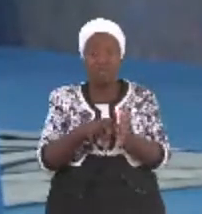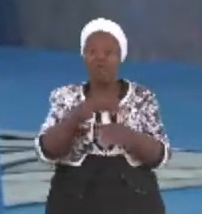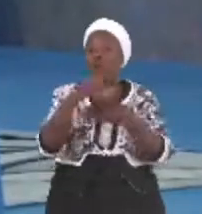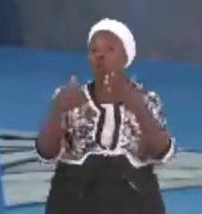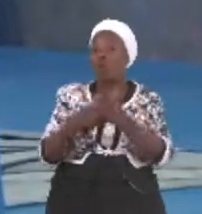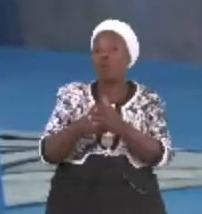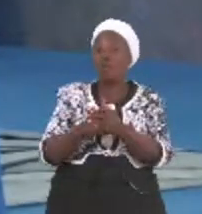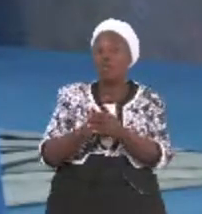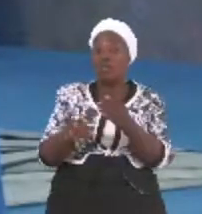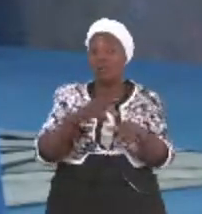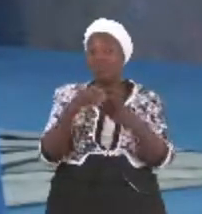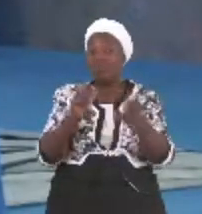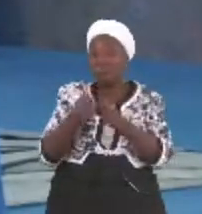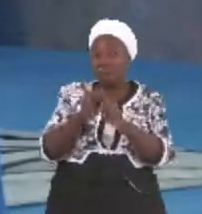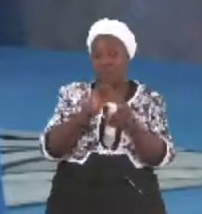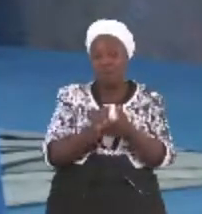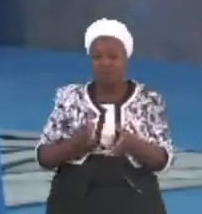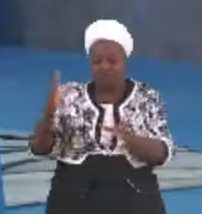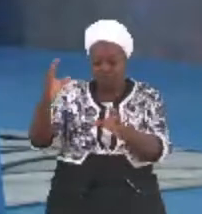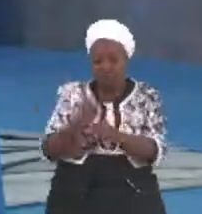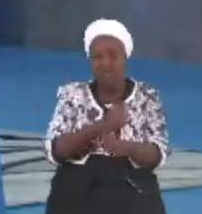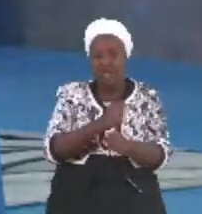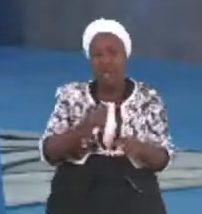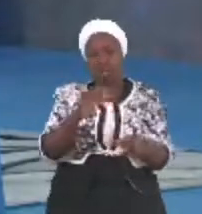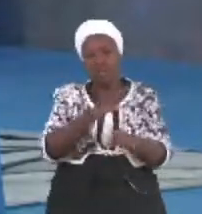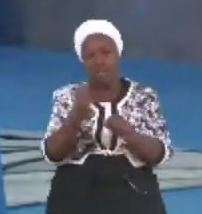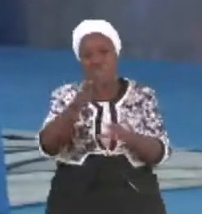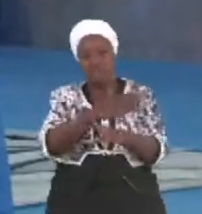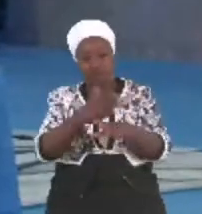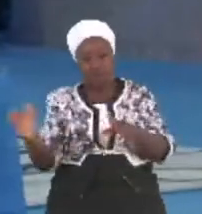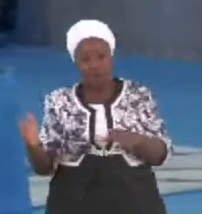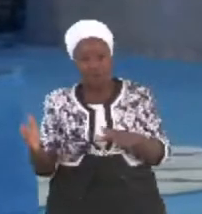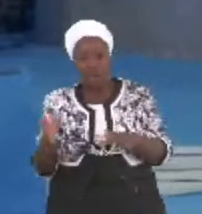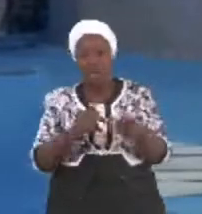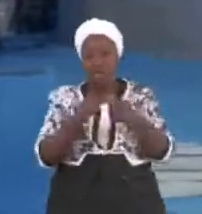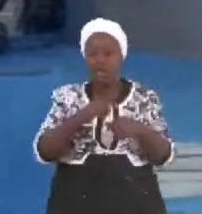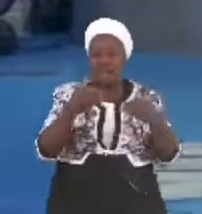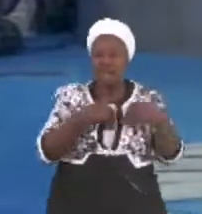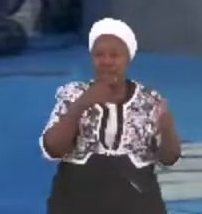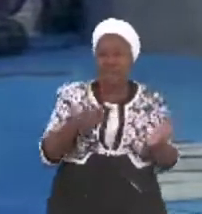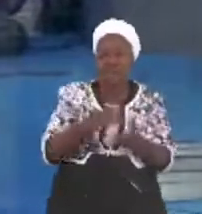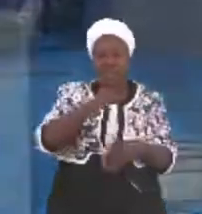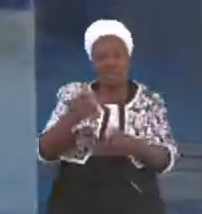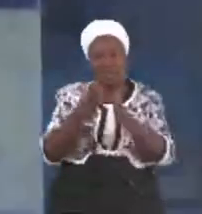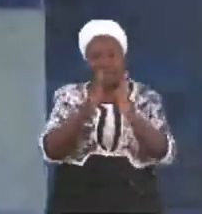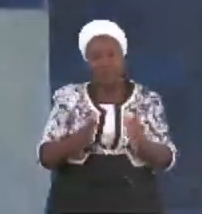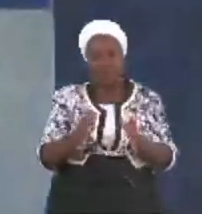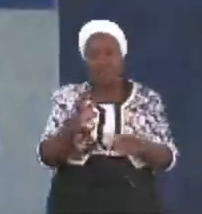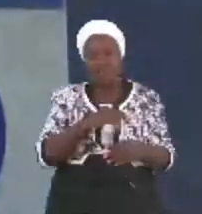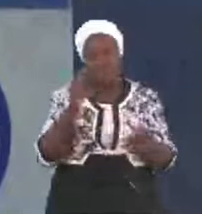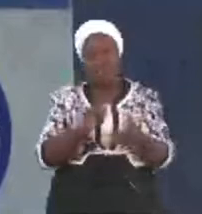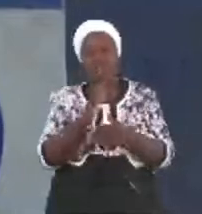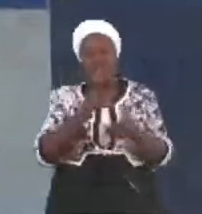Car une femme dont la fille était possédée d'un esprit impur entendit parler de lui et vint se jeter à ses